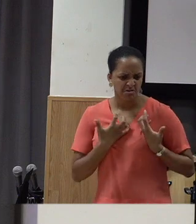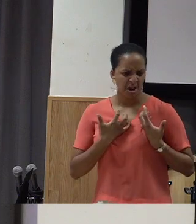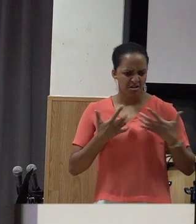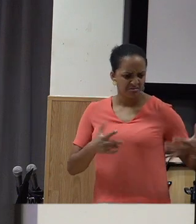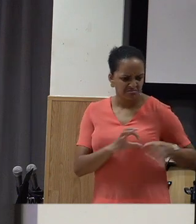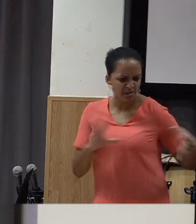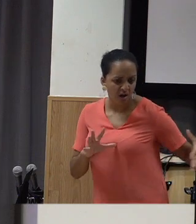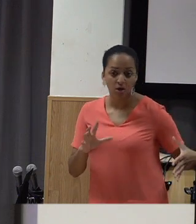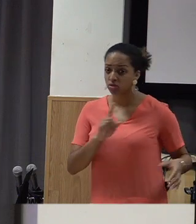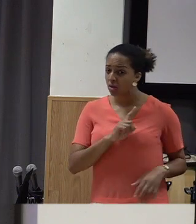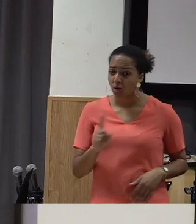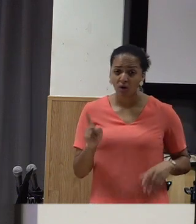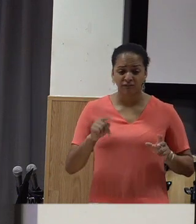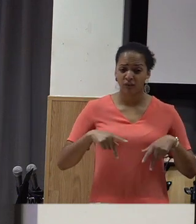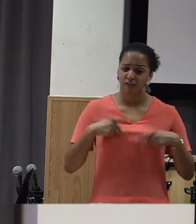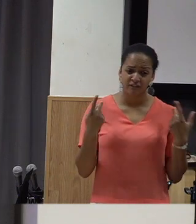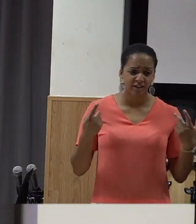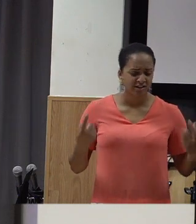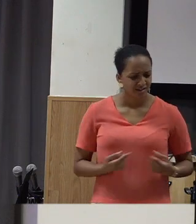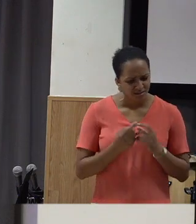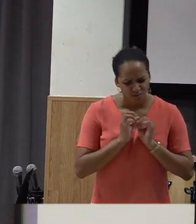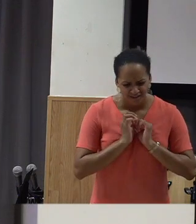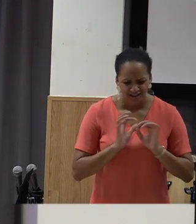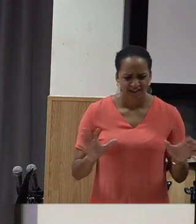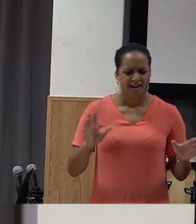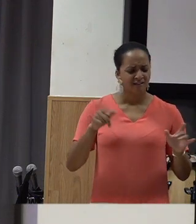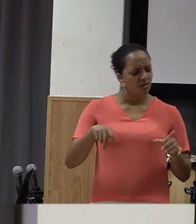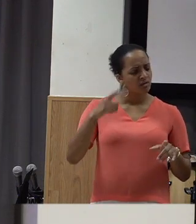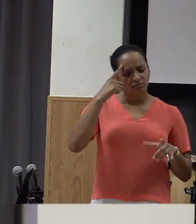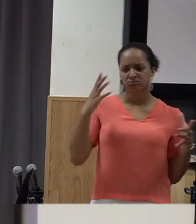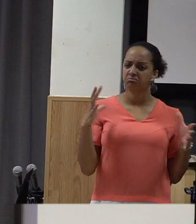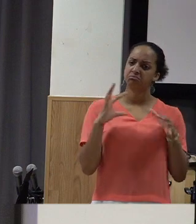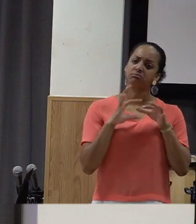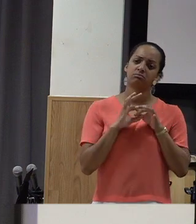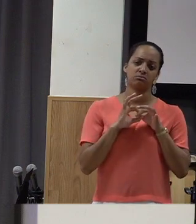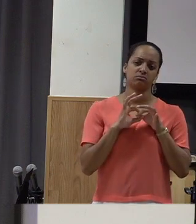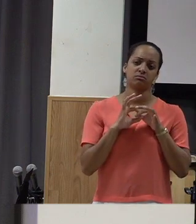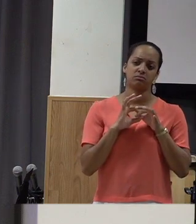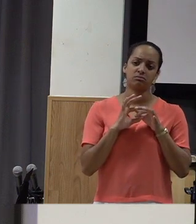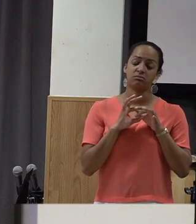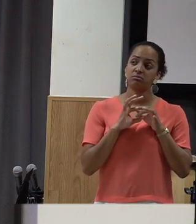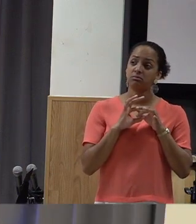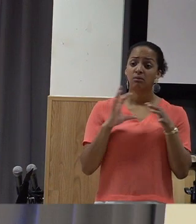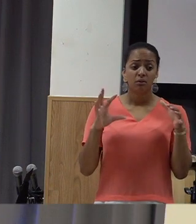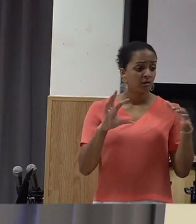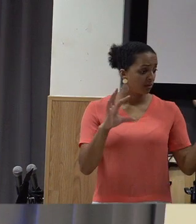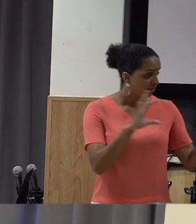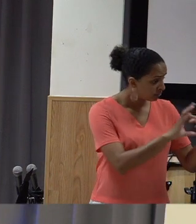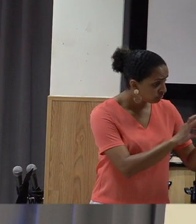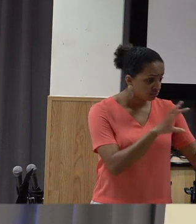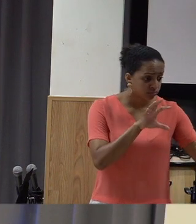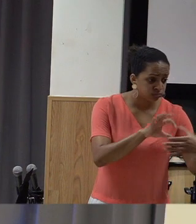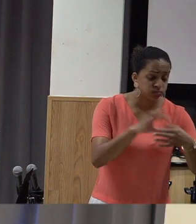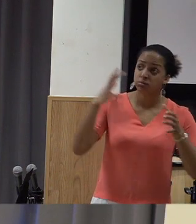dispute, sans querelle. Tu devrais être réconcilié. Réconcilié. Avec ton frère, avec ta sœur ou avec ceux de ce